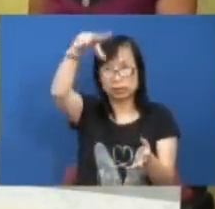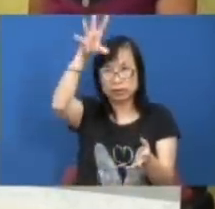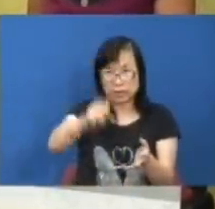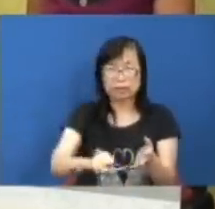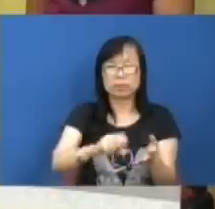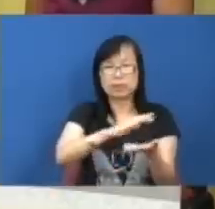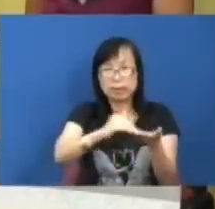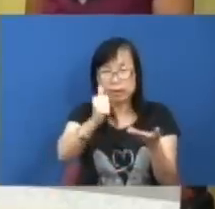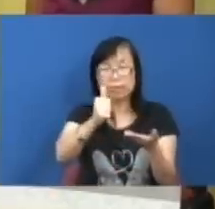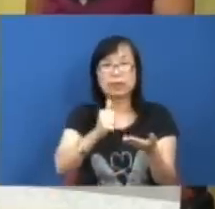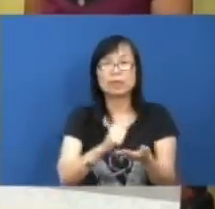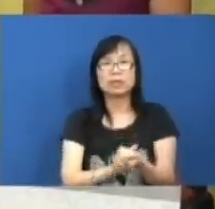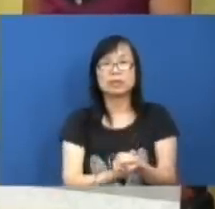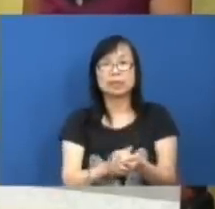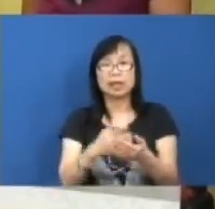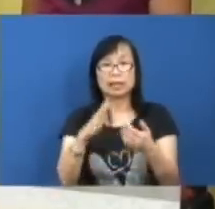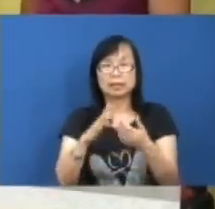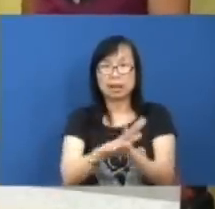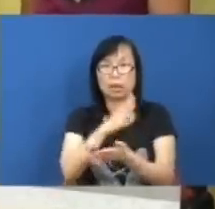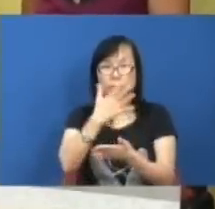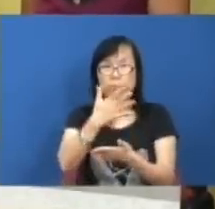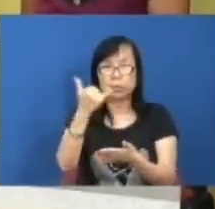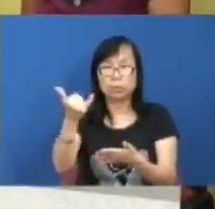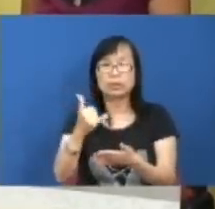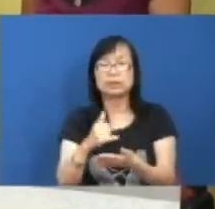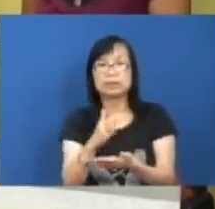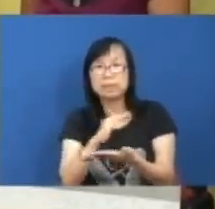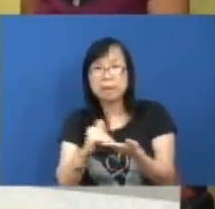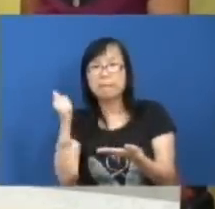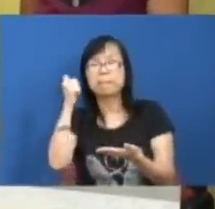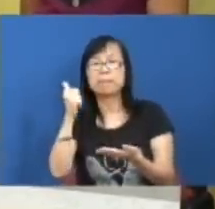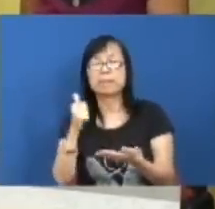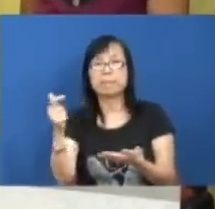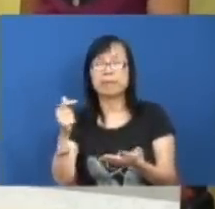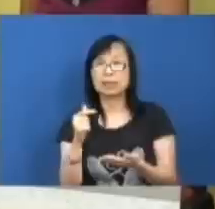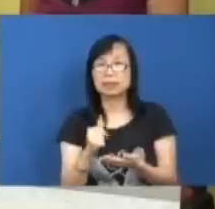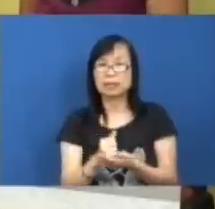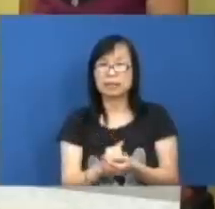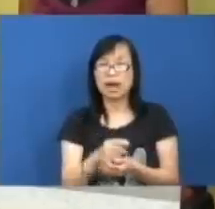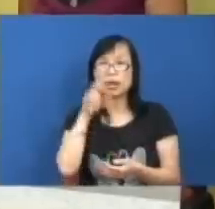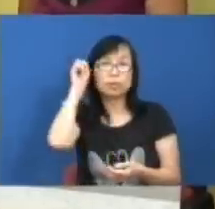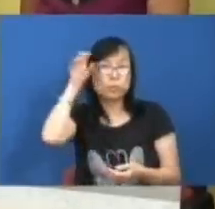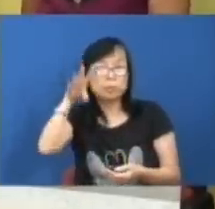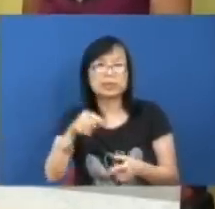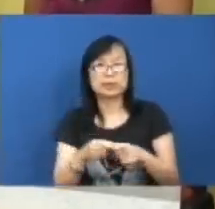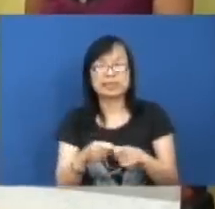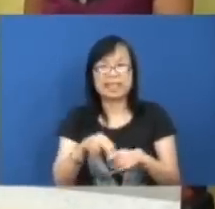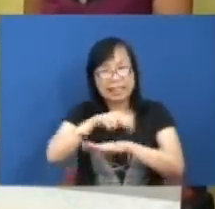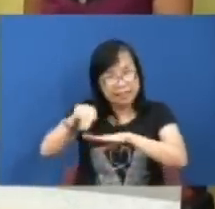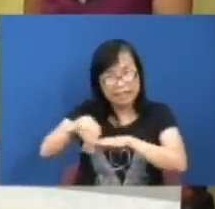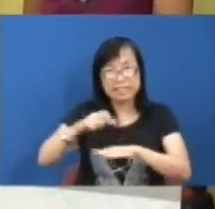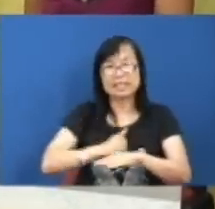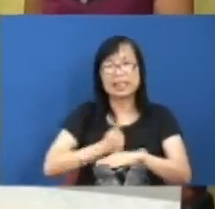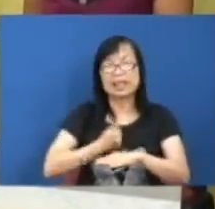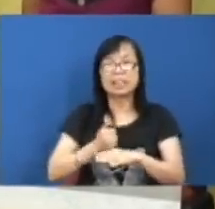咧，起碼喺頭嗰五六年保持得好靚仔嗰個階段。咁呢個都係我哋同顧問公司啊、職師啊，都